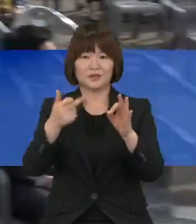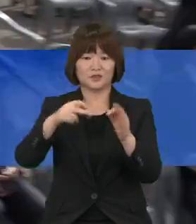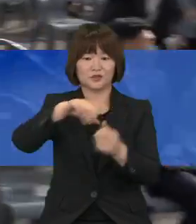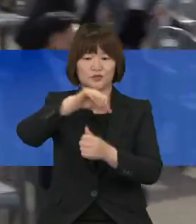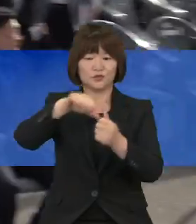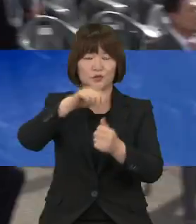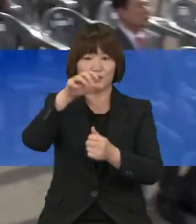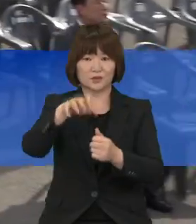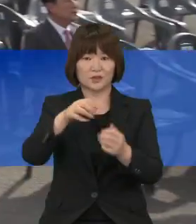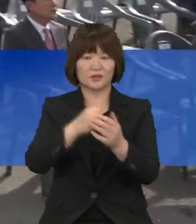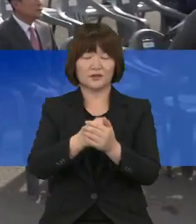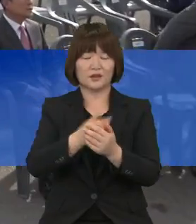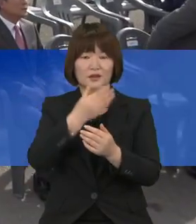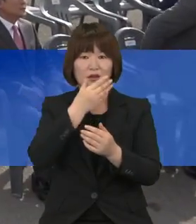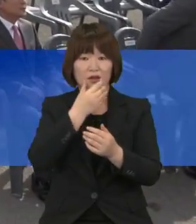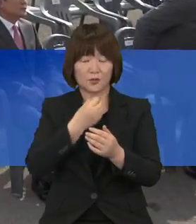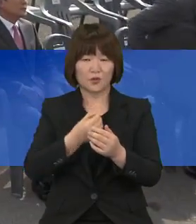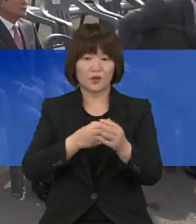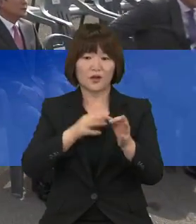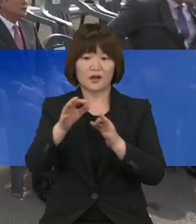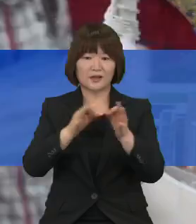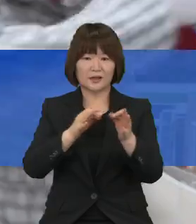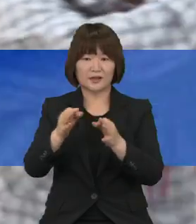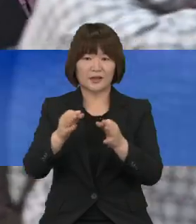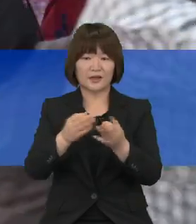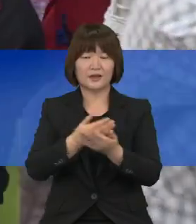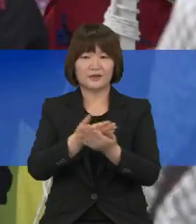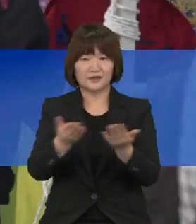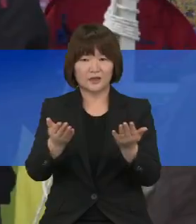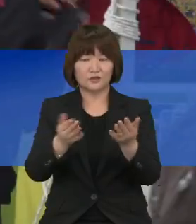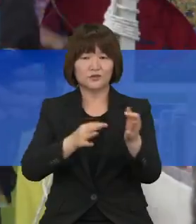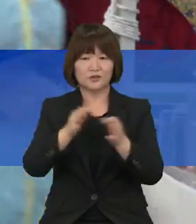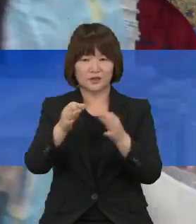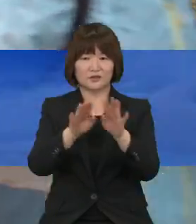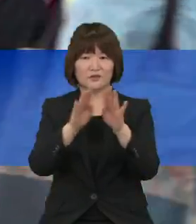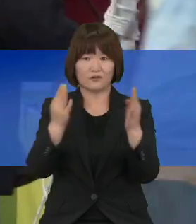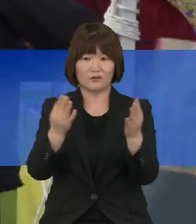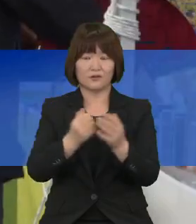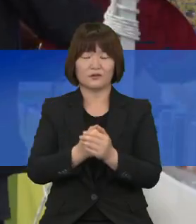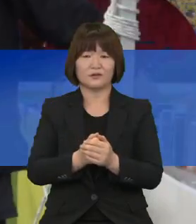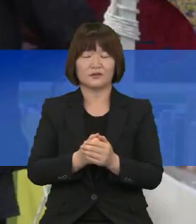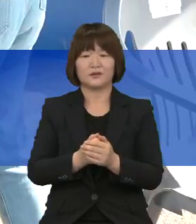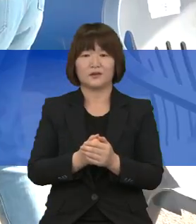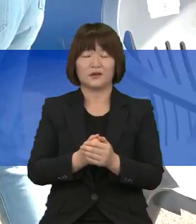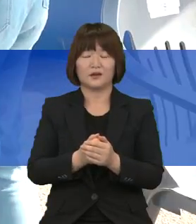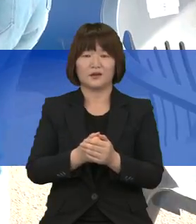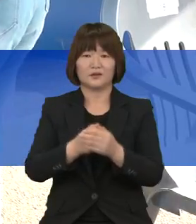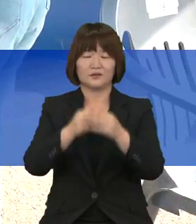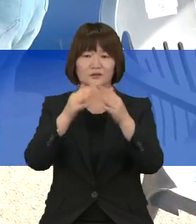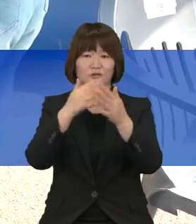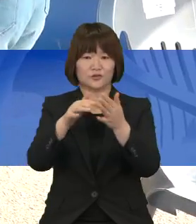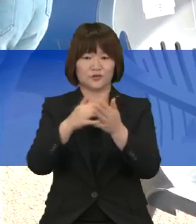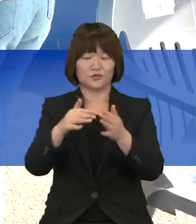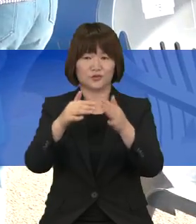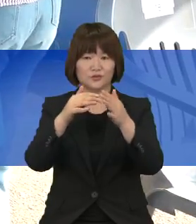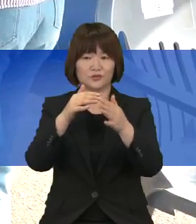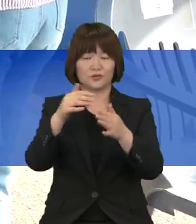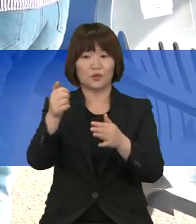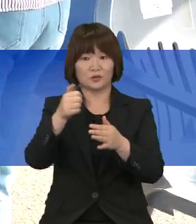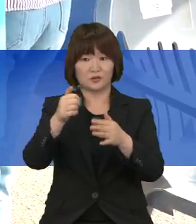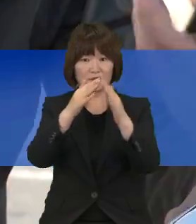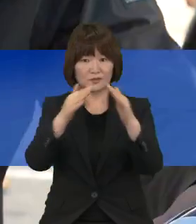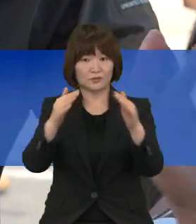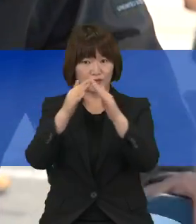17일 종합운동장 야외 주차장에서 행복한 가게 나눔 장터가 개최됐습니다. 이날 행사에서는 50여 개의 부스에서